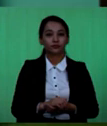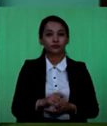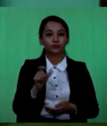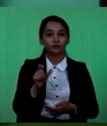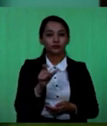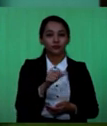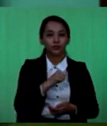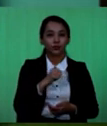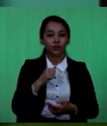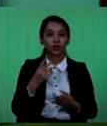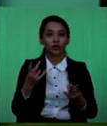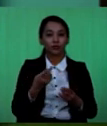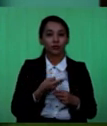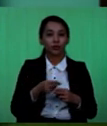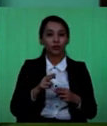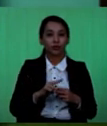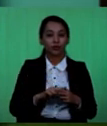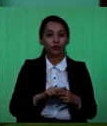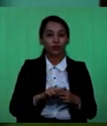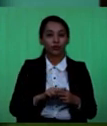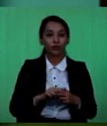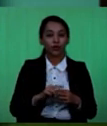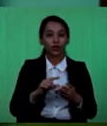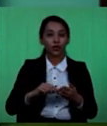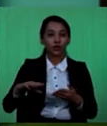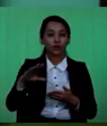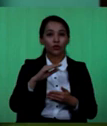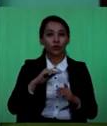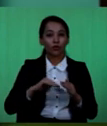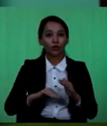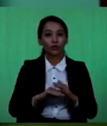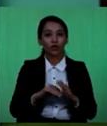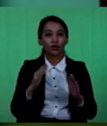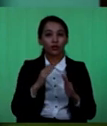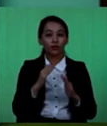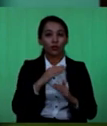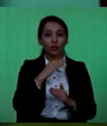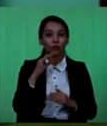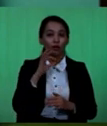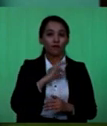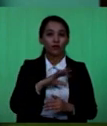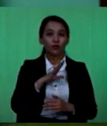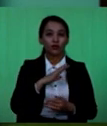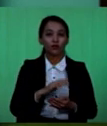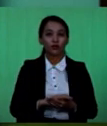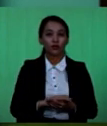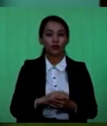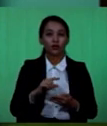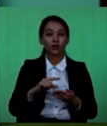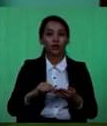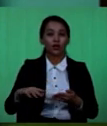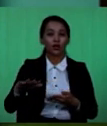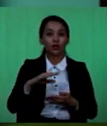Odamlar o'z ehtiyoji uchun yer ostidagi tabiatdan ham keng miqyosda foydalana bordi. Yer